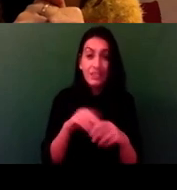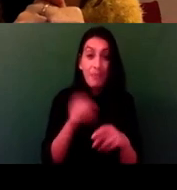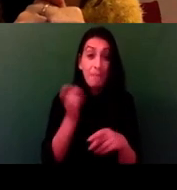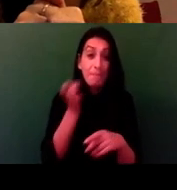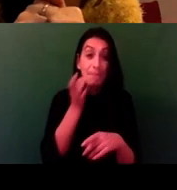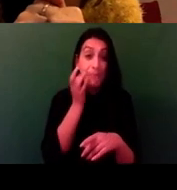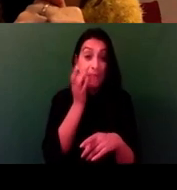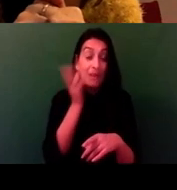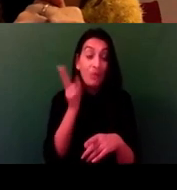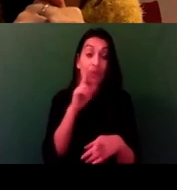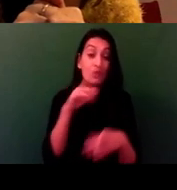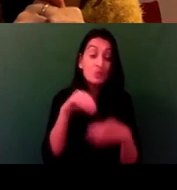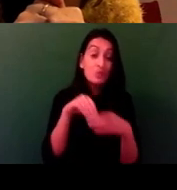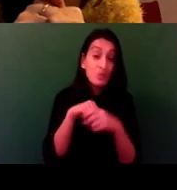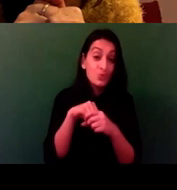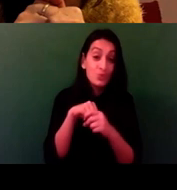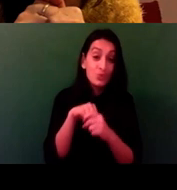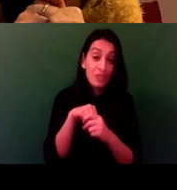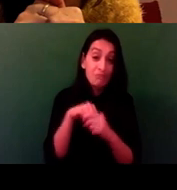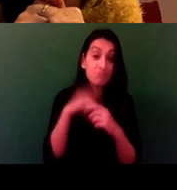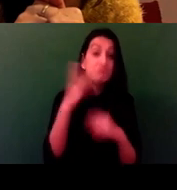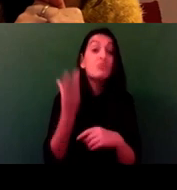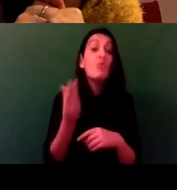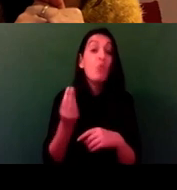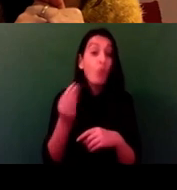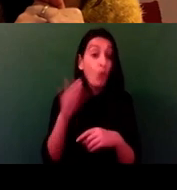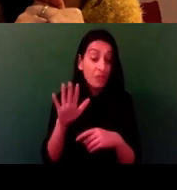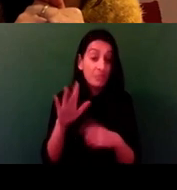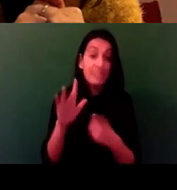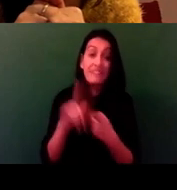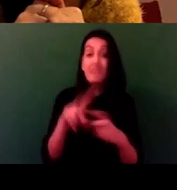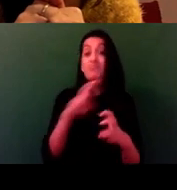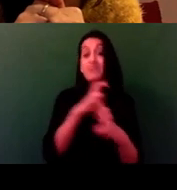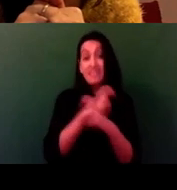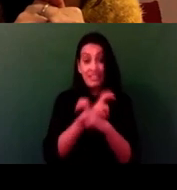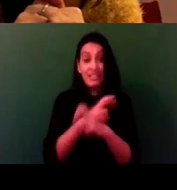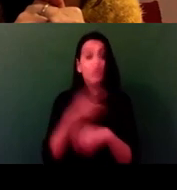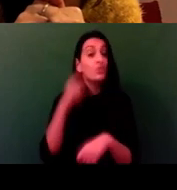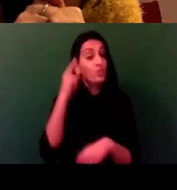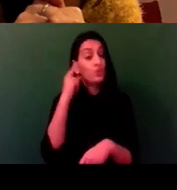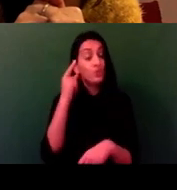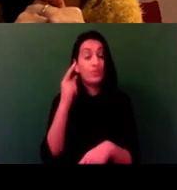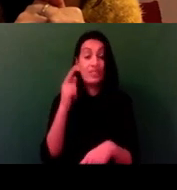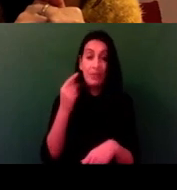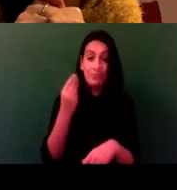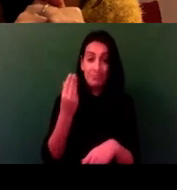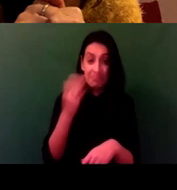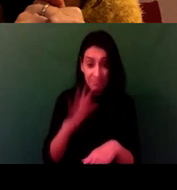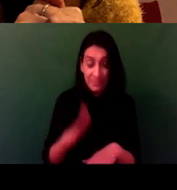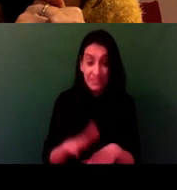yol açmak riskli gelebiliyor. Ama kent böyle bir şey ve kenti yapmak böyle bir şey. O